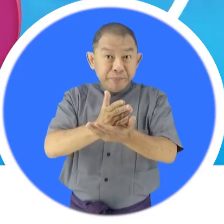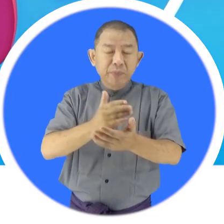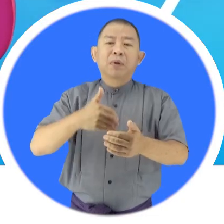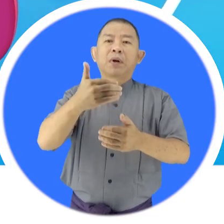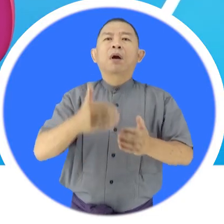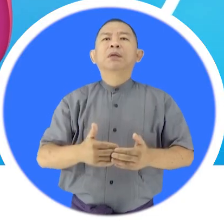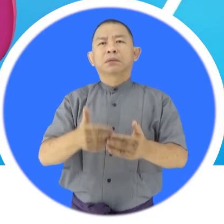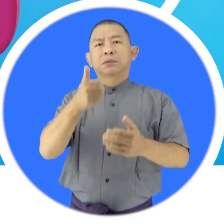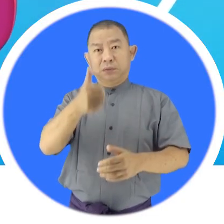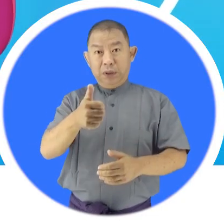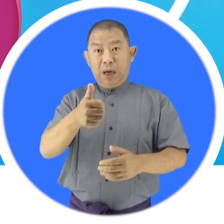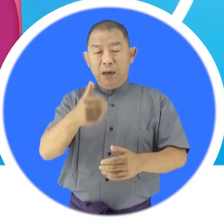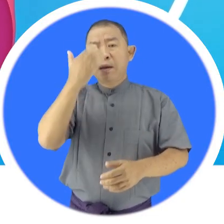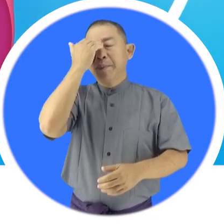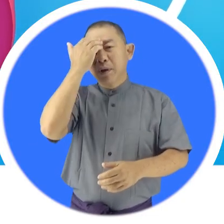ပါတယ်